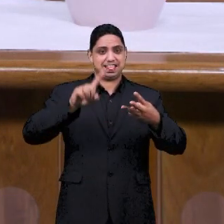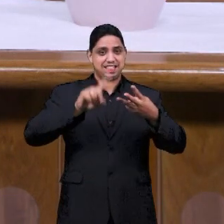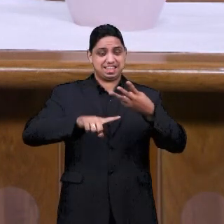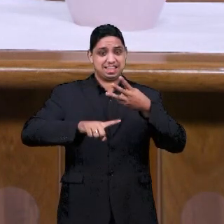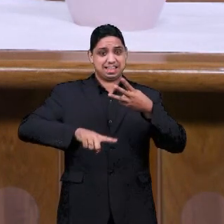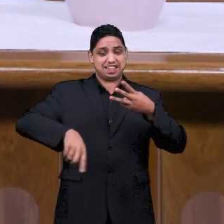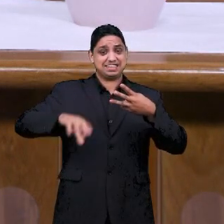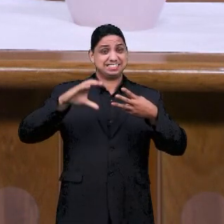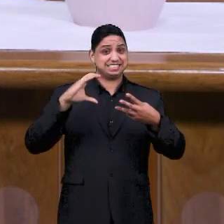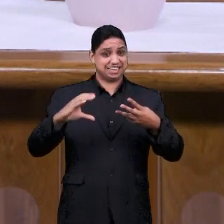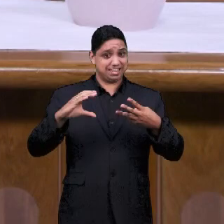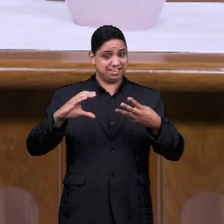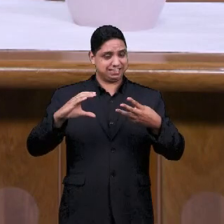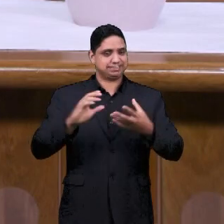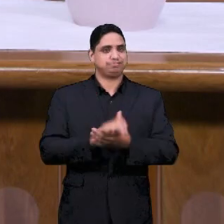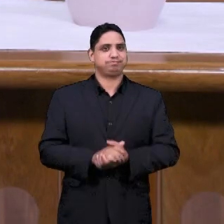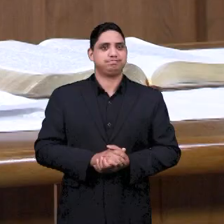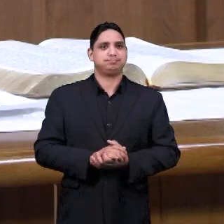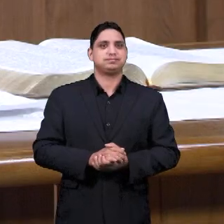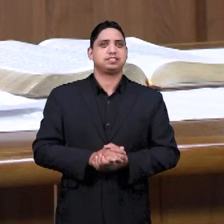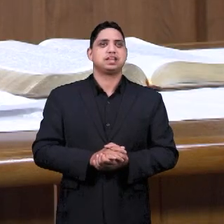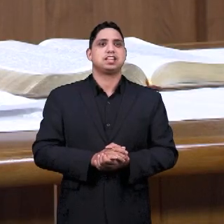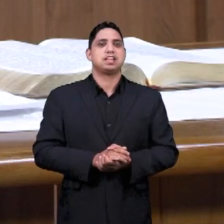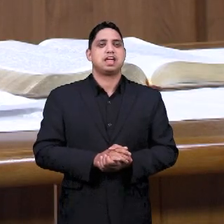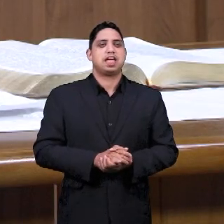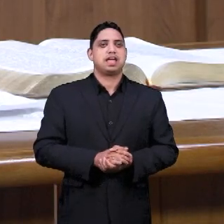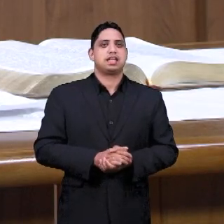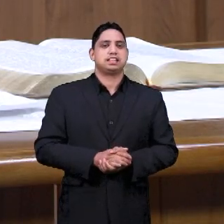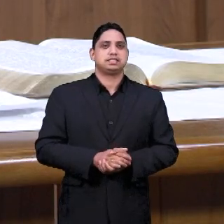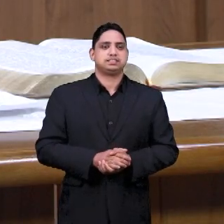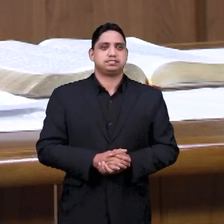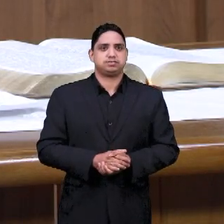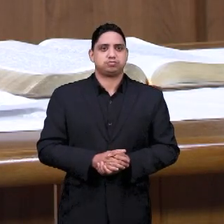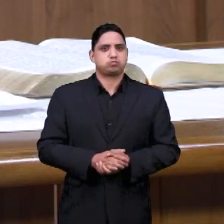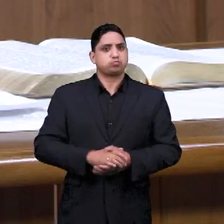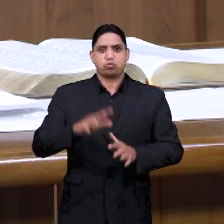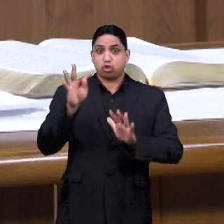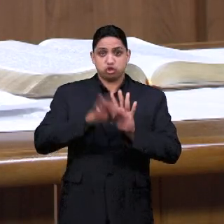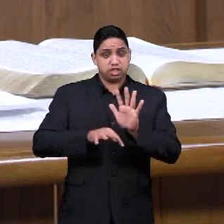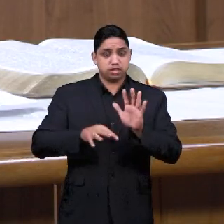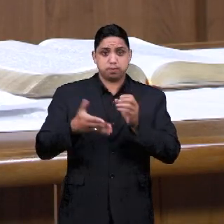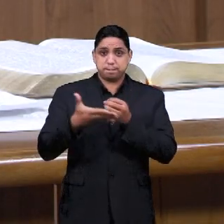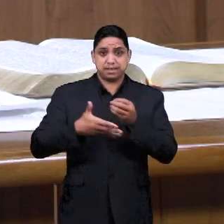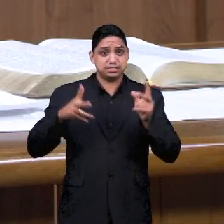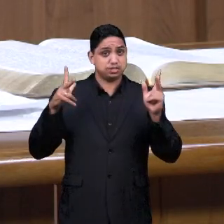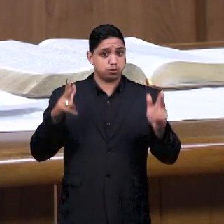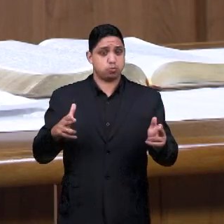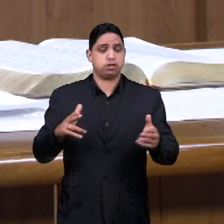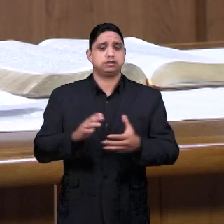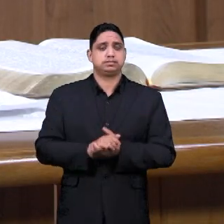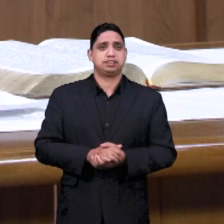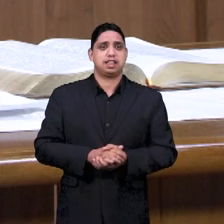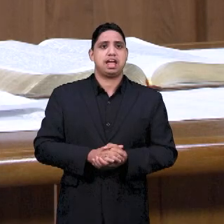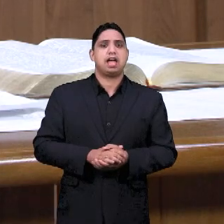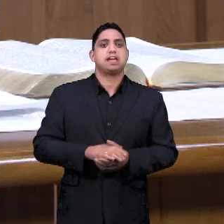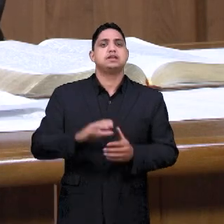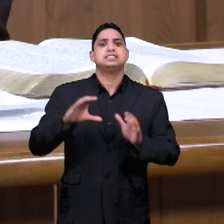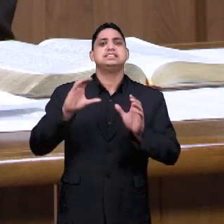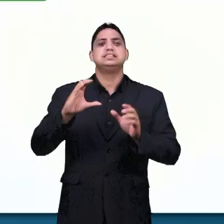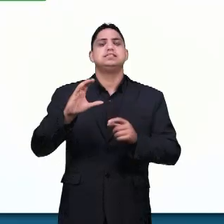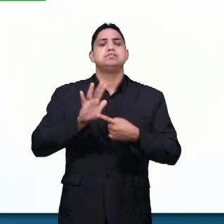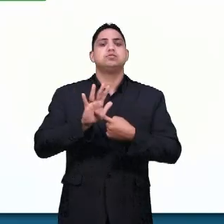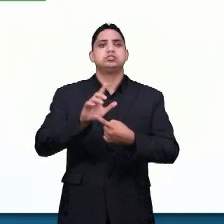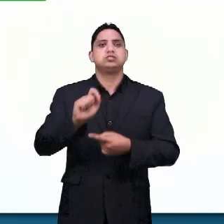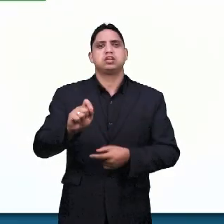c'est la première lettre C. Et la question numéro 1, basée sur le même texte, maintenant la lettre C nous